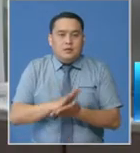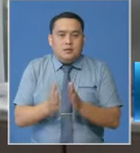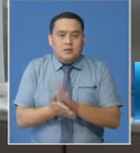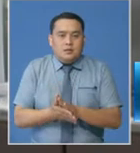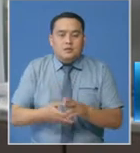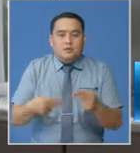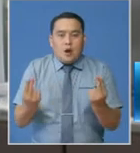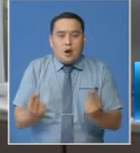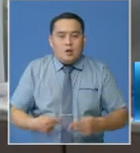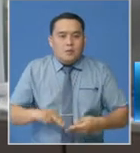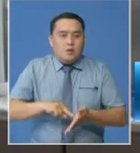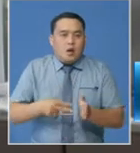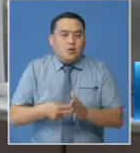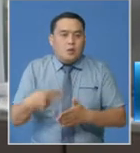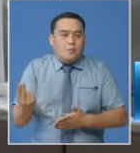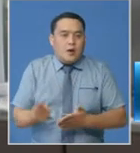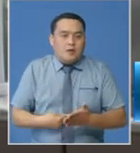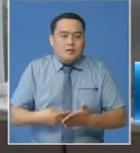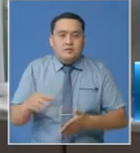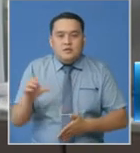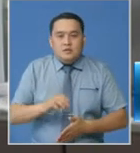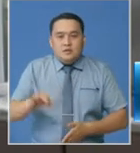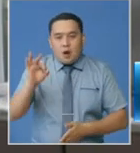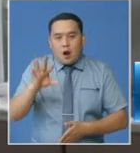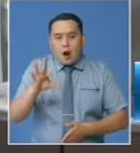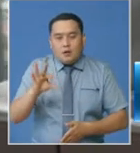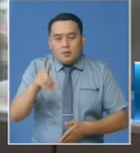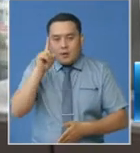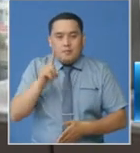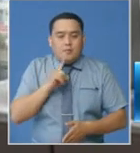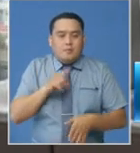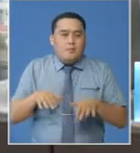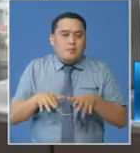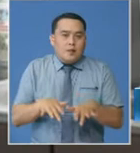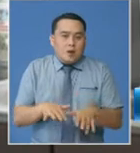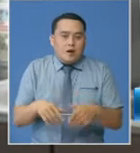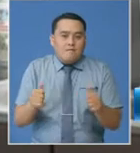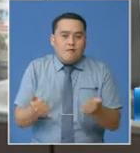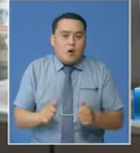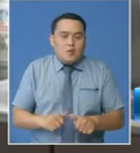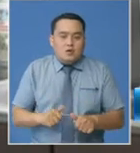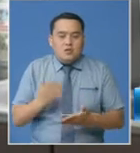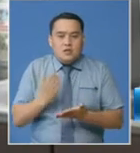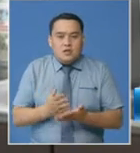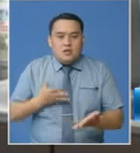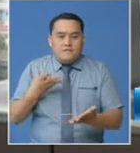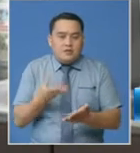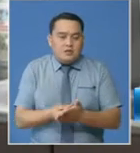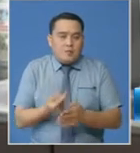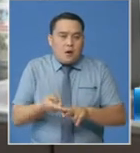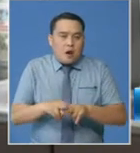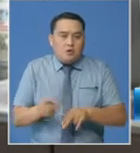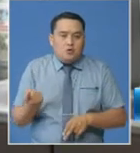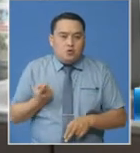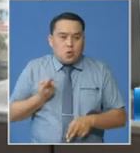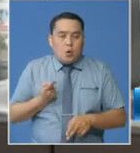Соглашение и договоренности планируем подписать в сентябре-октябре, поскольку есть определенные процедуры оформления сделок и инвестиций. Поэтому